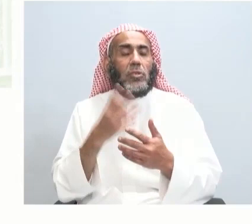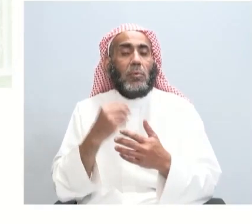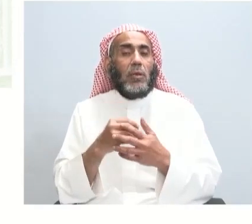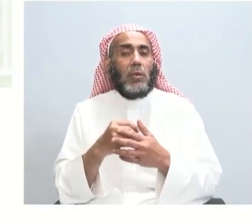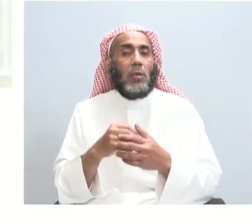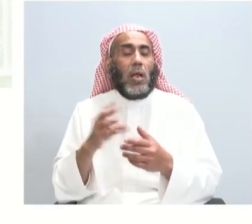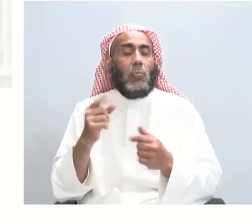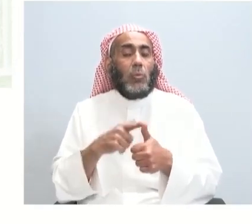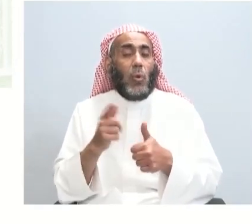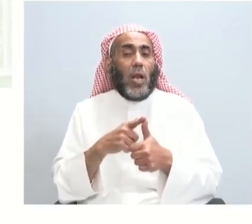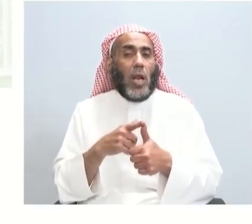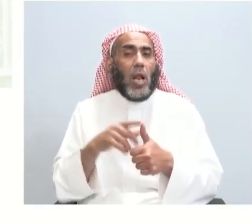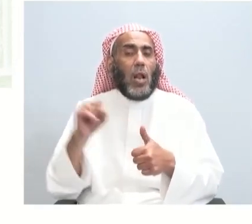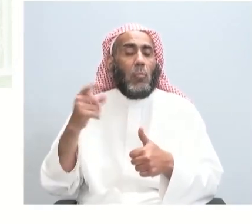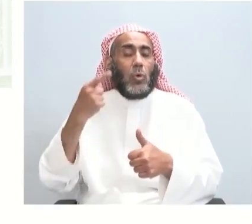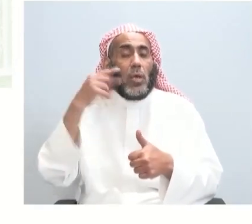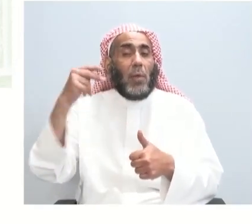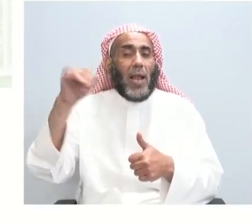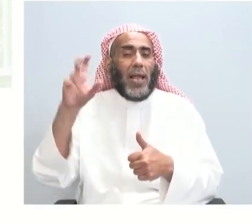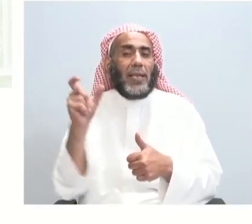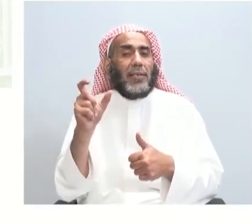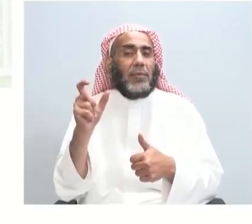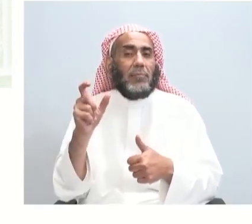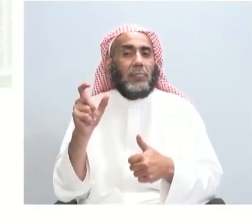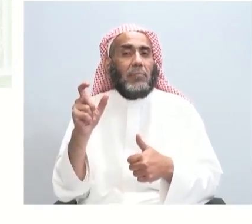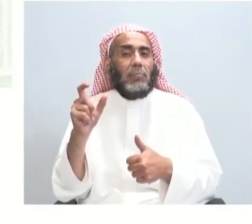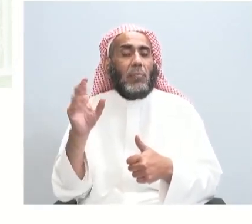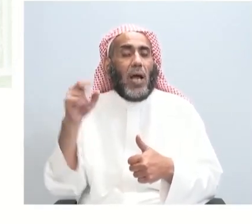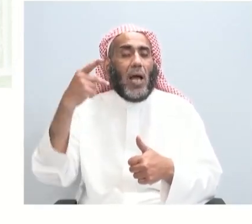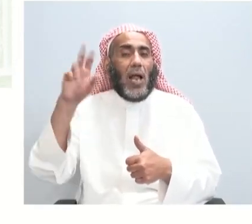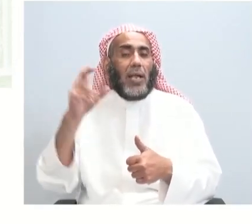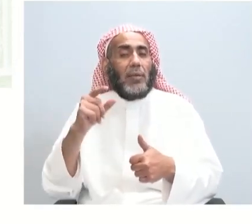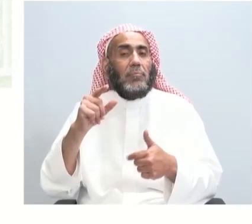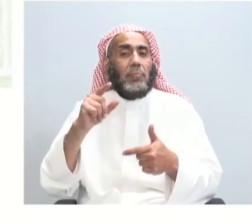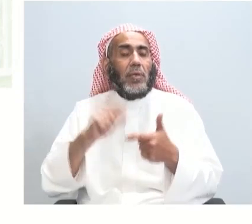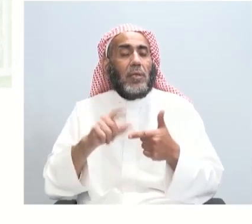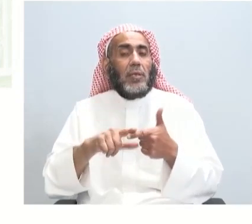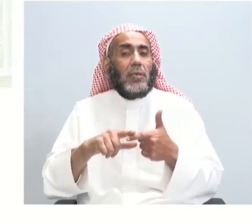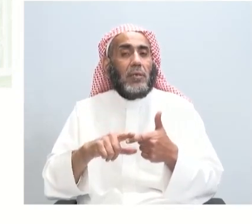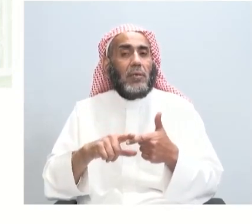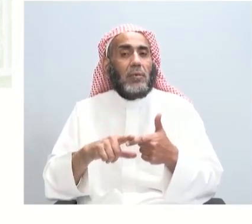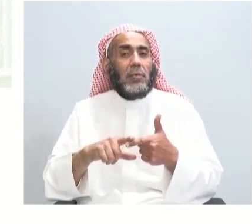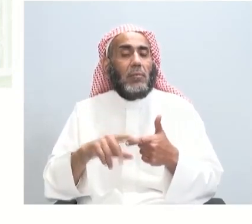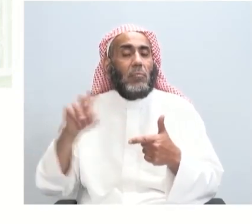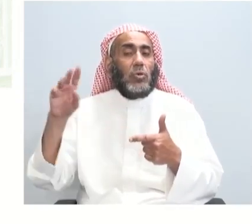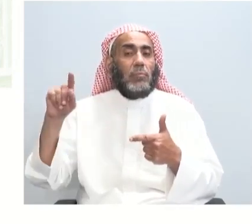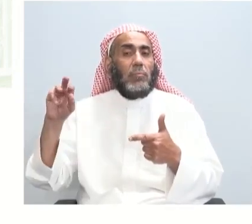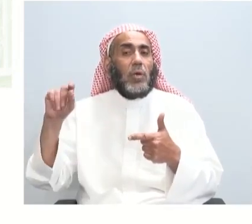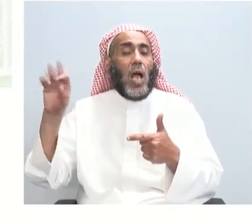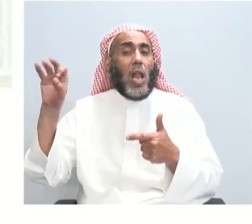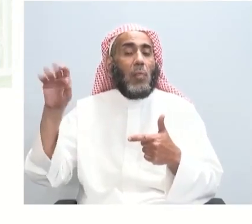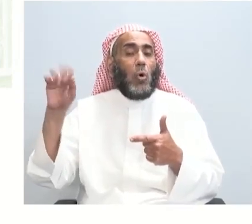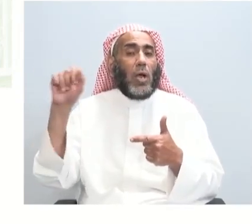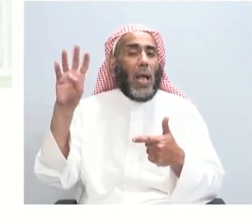جميل. المعجم الأول هو معجم العين، أيضا هو معجم العين وكذلك معجم